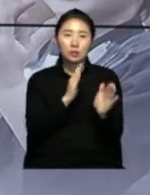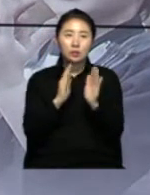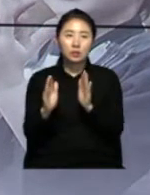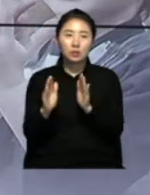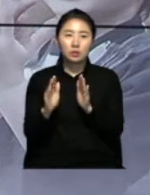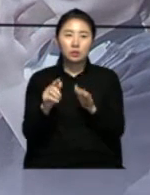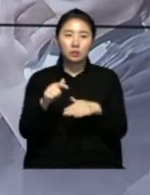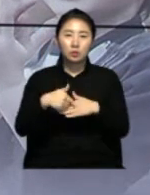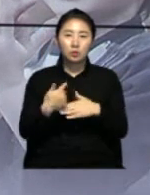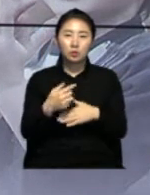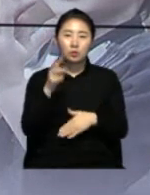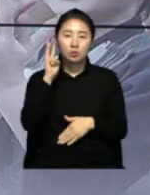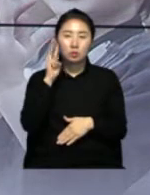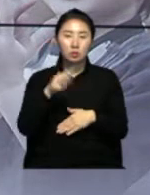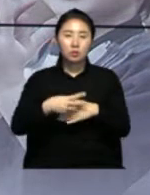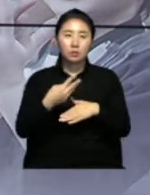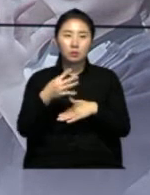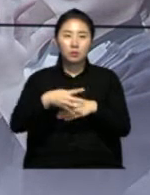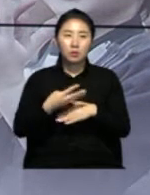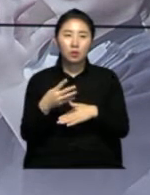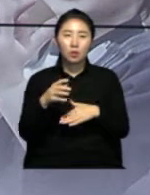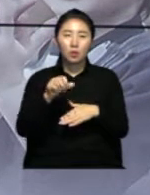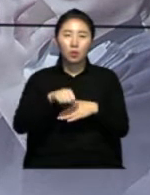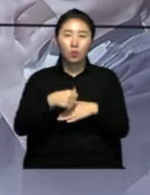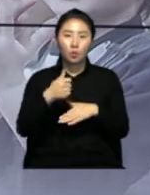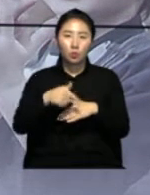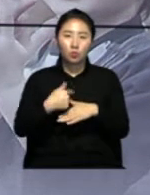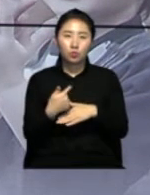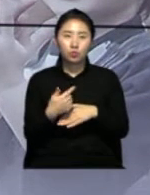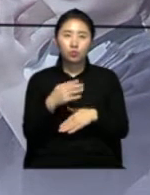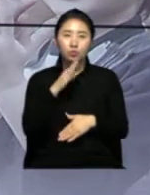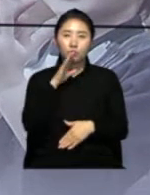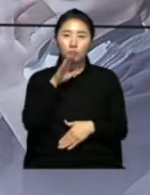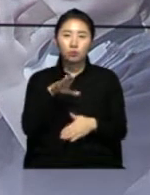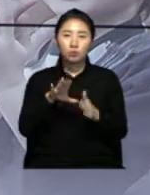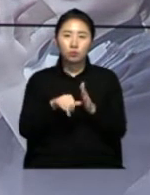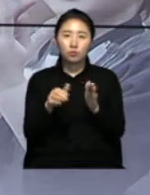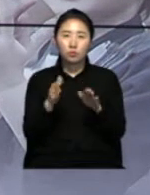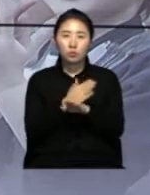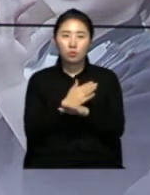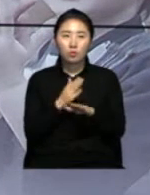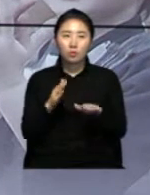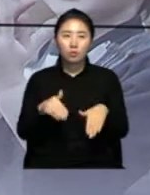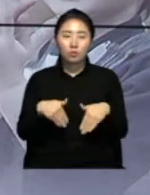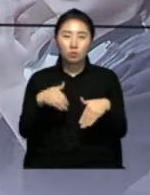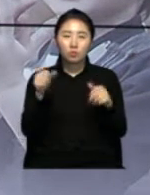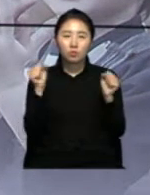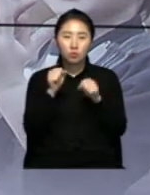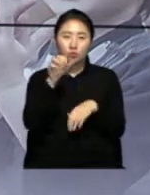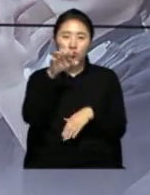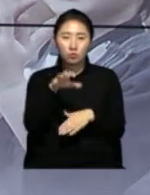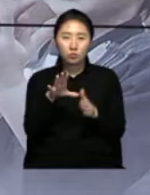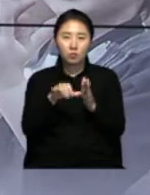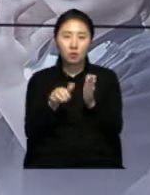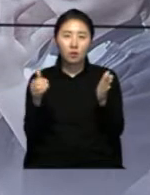3, 4학년은 삼국사기를, 5, 6학년은 선사시대부터 남북극시대까지 특강이